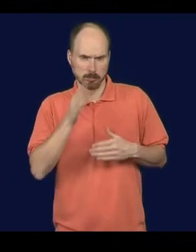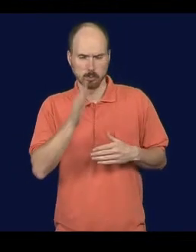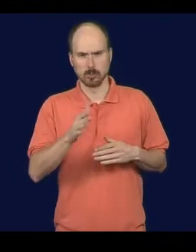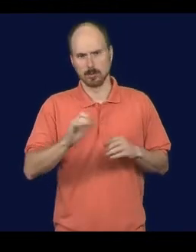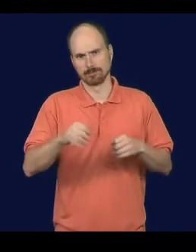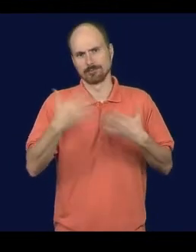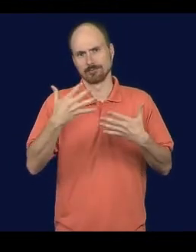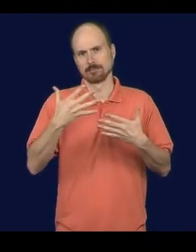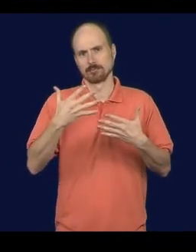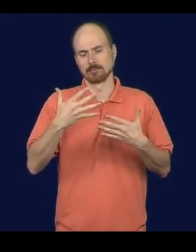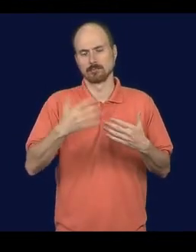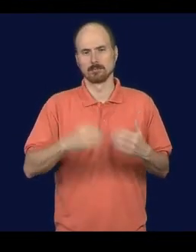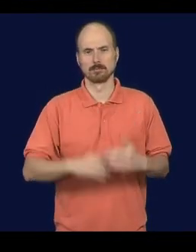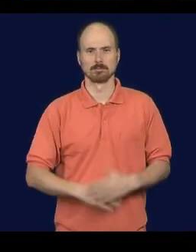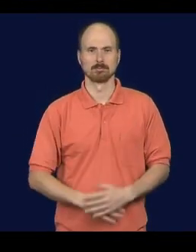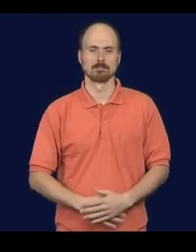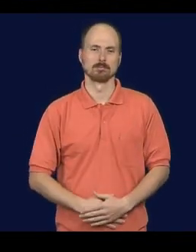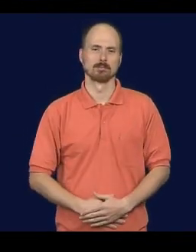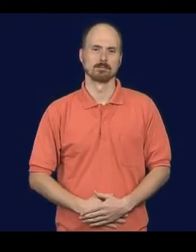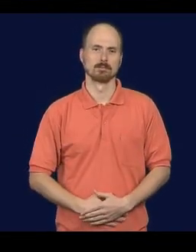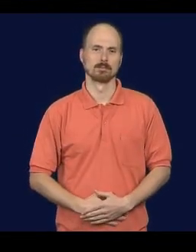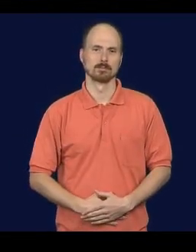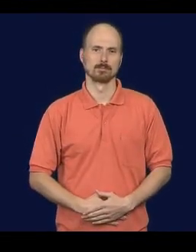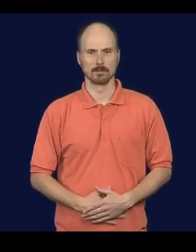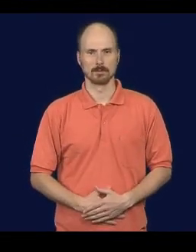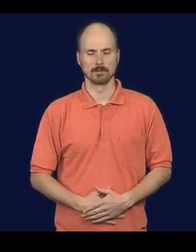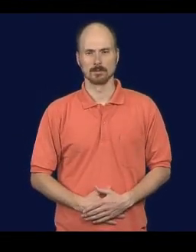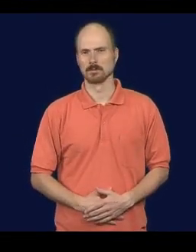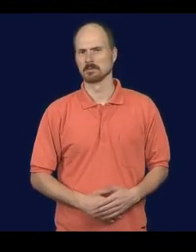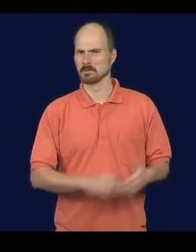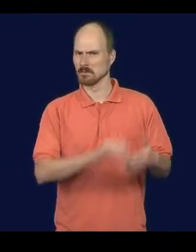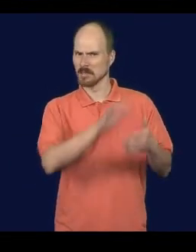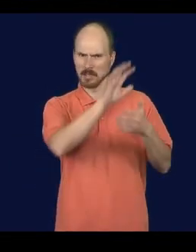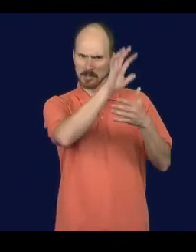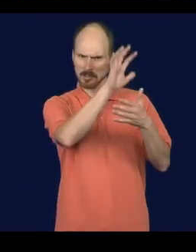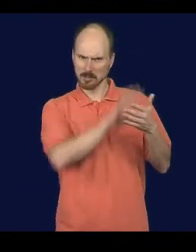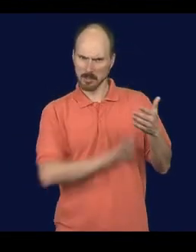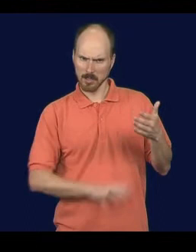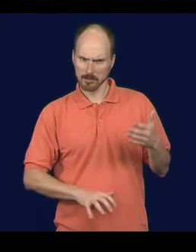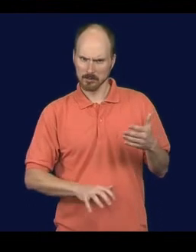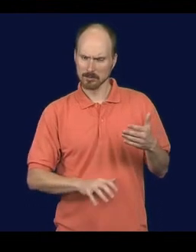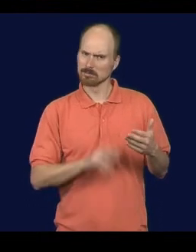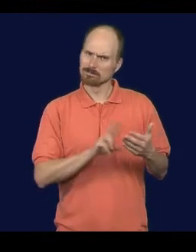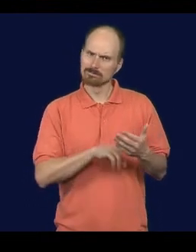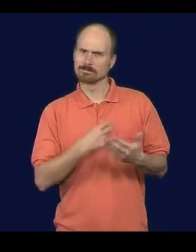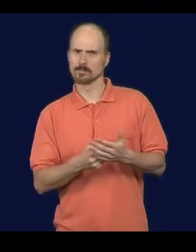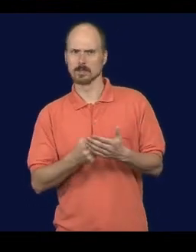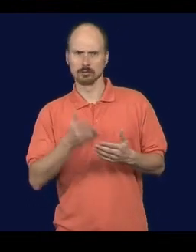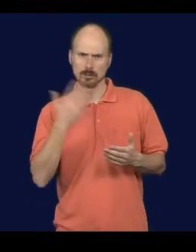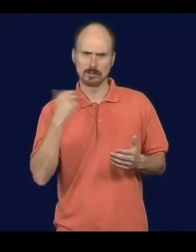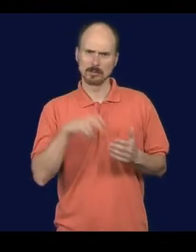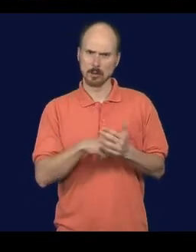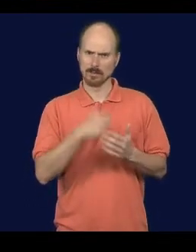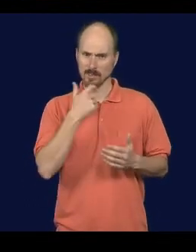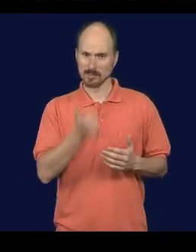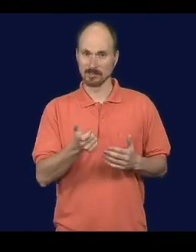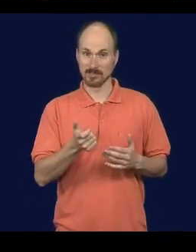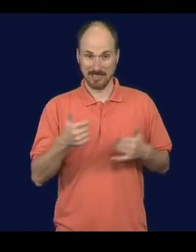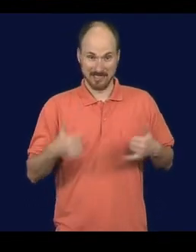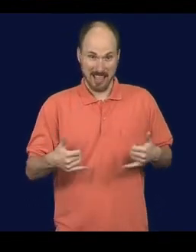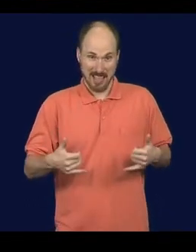neměla fungovat. Dobře, tak jo, díky moc. Tak já děkuji Michalovi za připomínku a dotaz, to už je tento týden podruhé, co